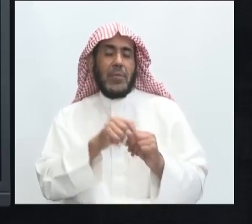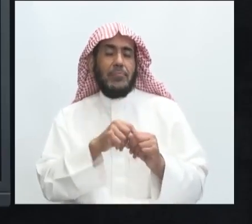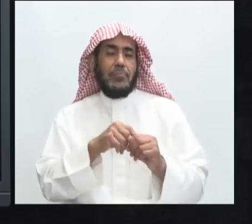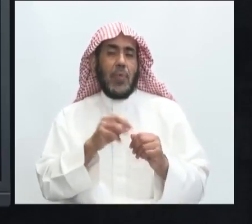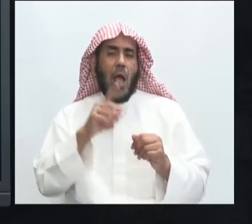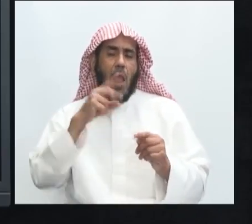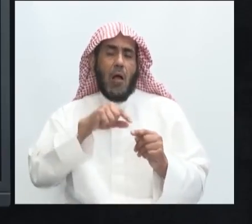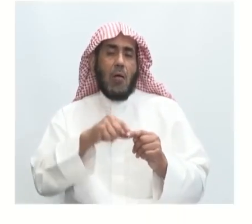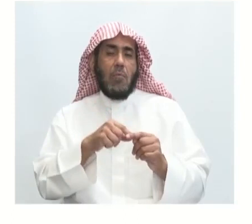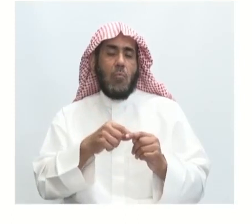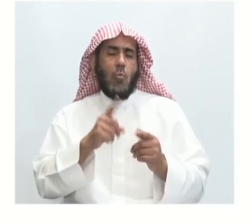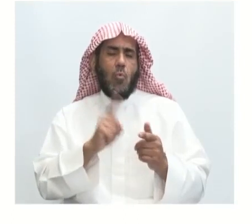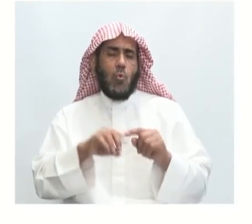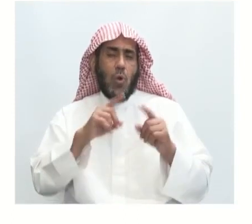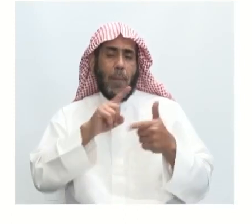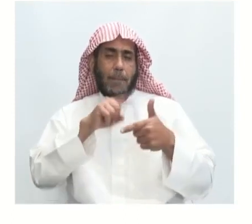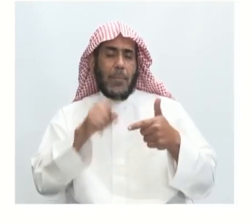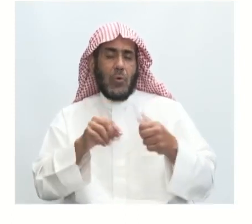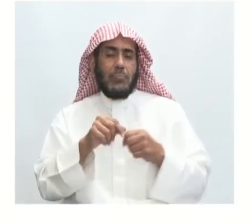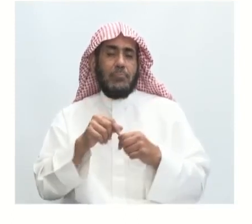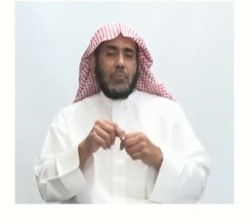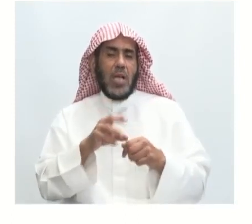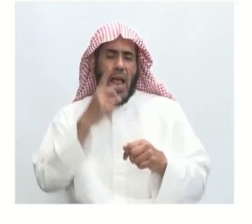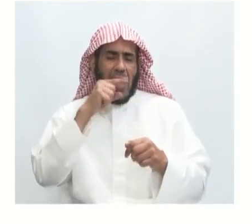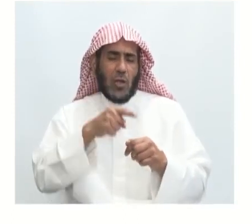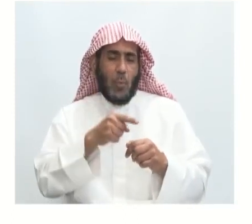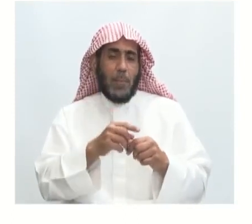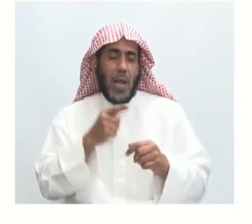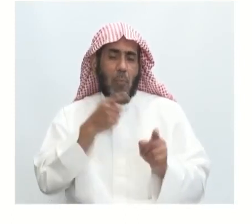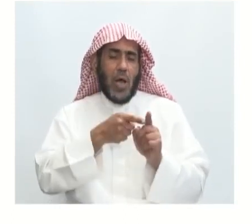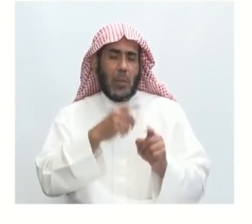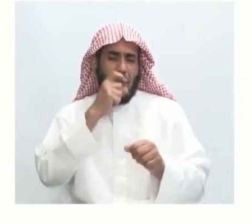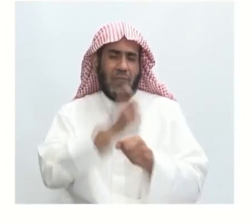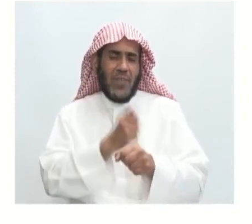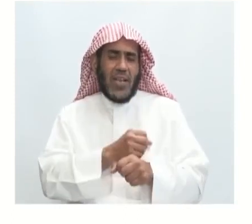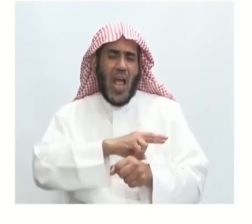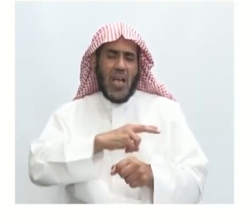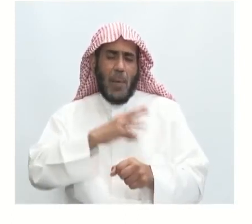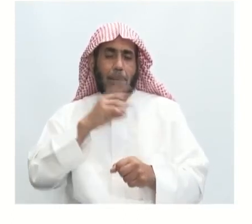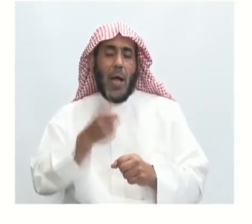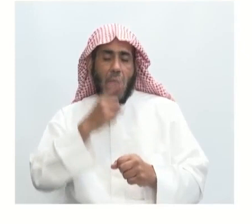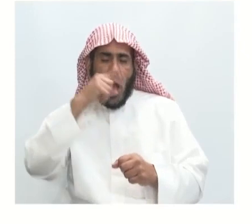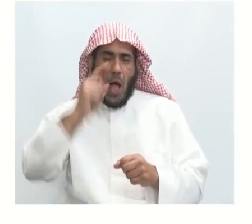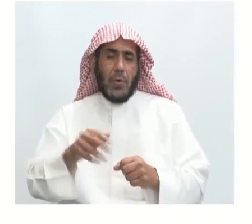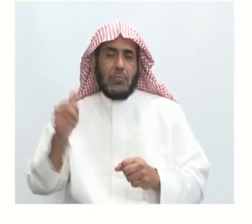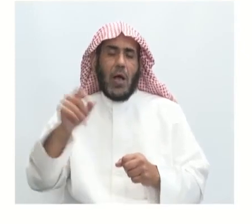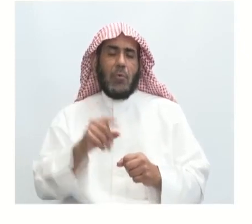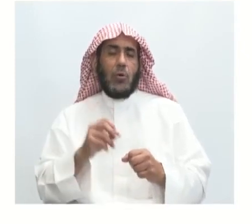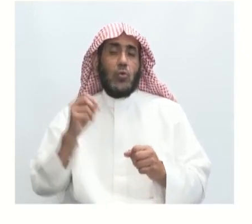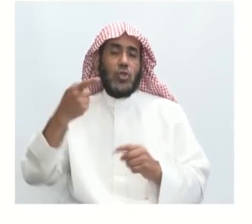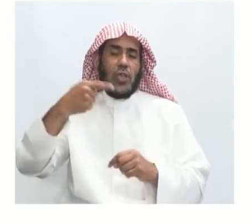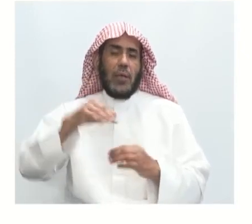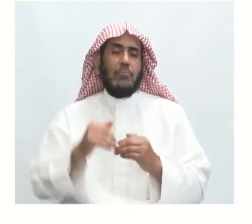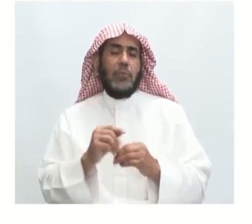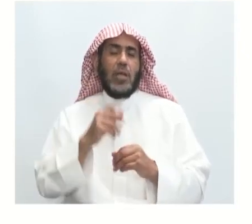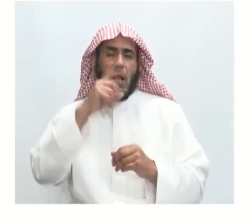الاكبر فانك كلا منكما يطلب من المخاطب فعل شيء ما اذا هذا امر على وجه الاستعلاء